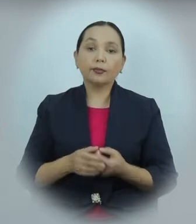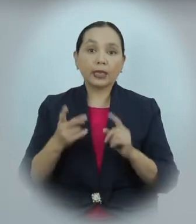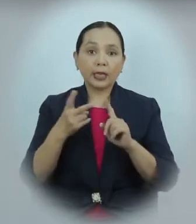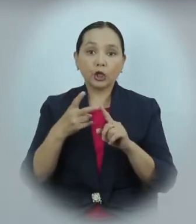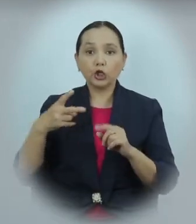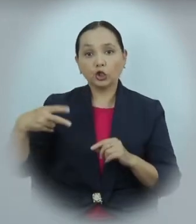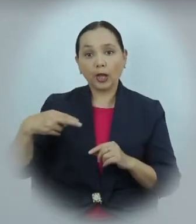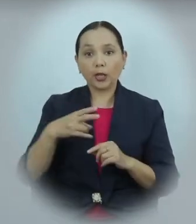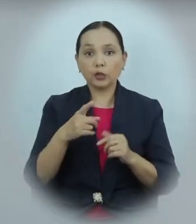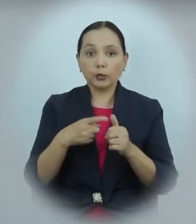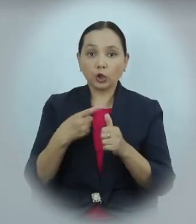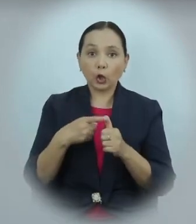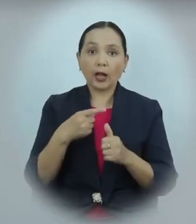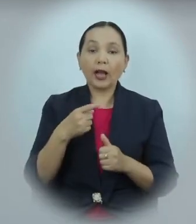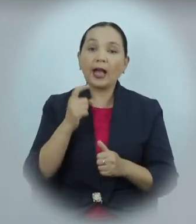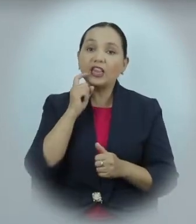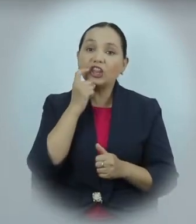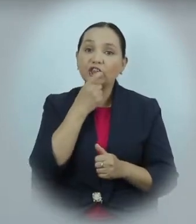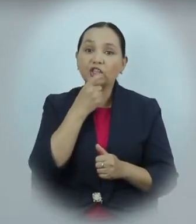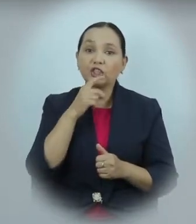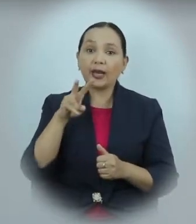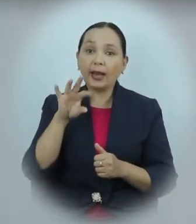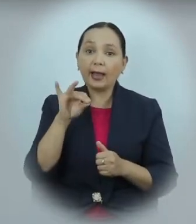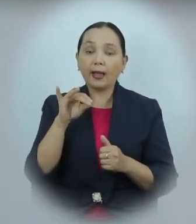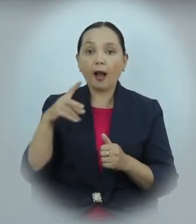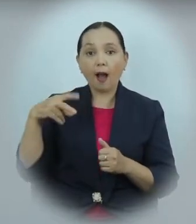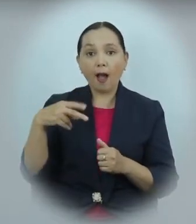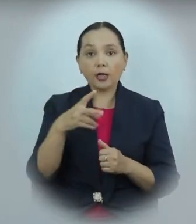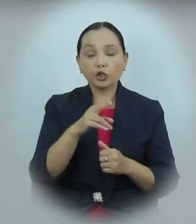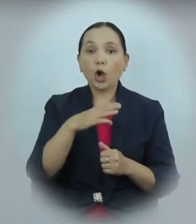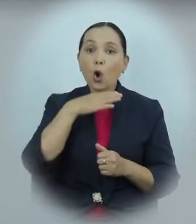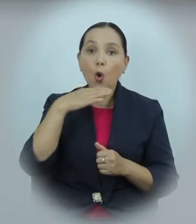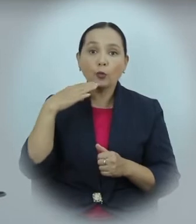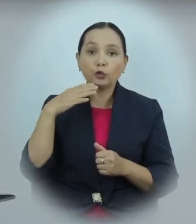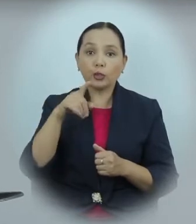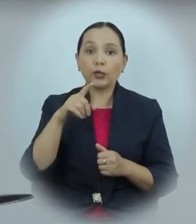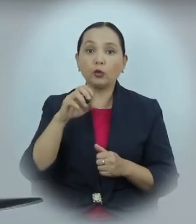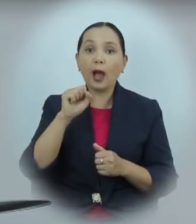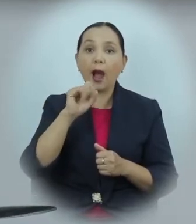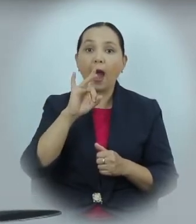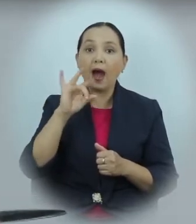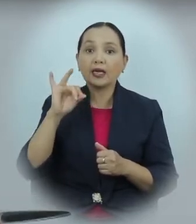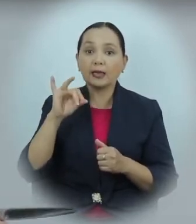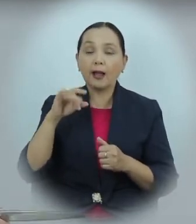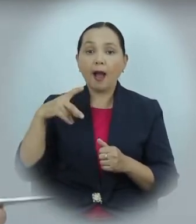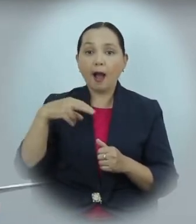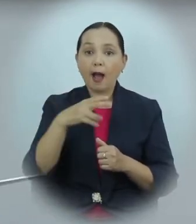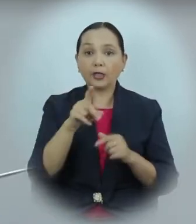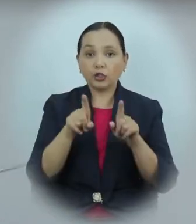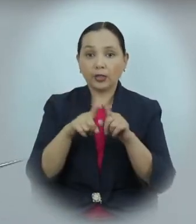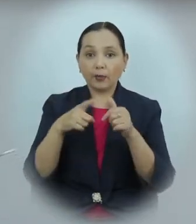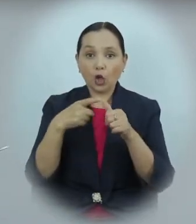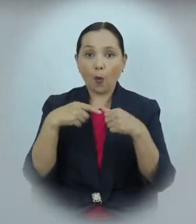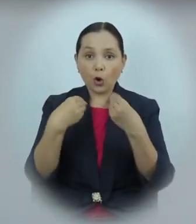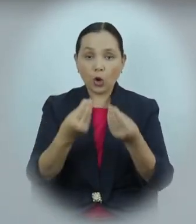İkinci qayçımızın nomi tishli qayçı. Ya'ni ko'pchilik sartaroshlar uni arra qayçı deb nomlashadi.